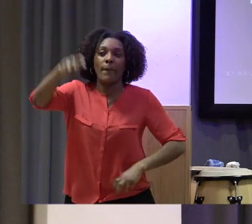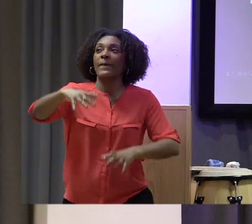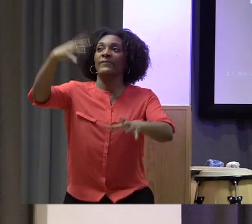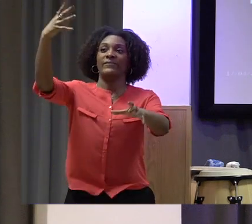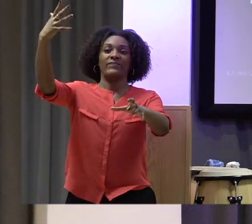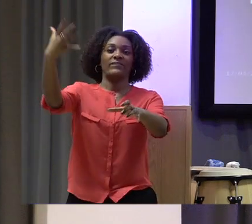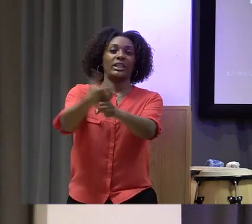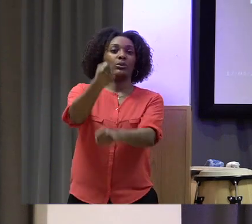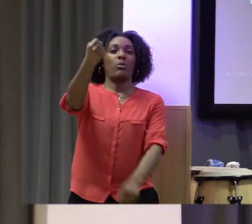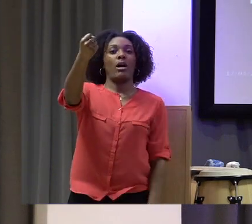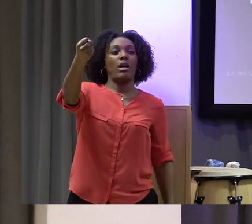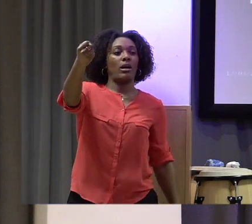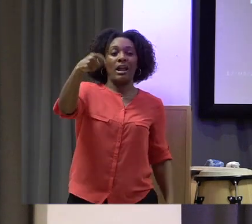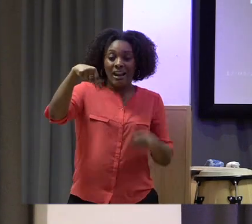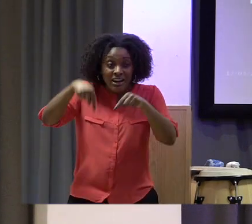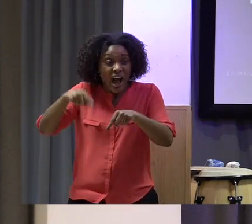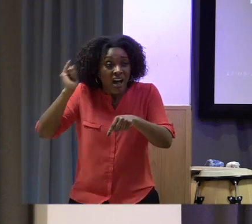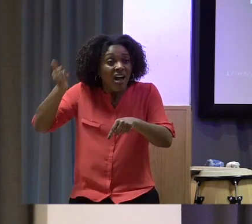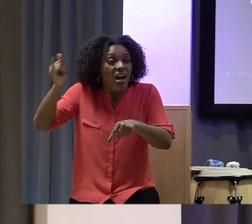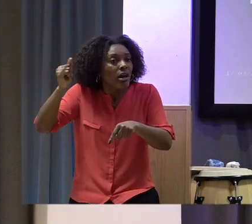victoire, que vous soyez bénis.